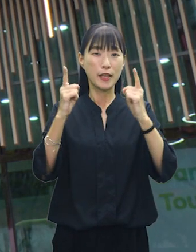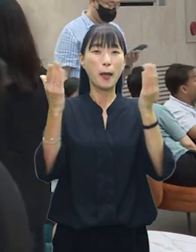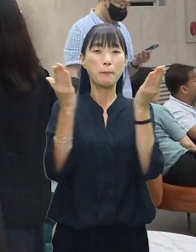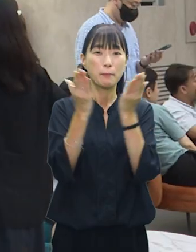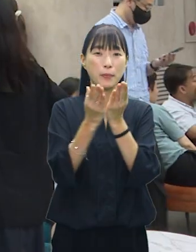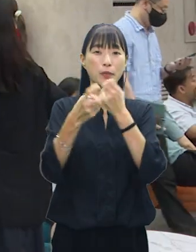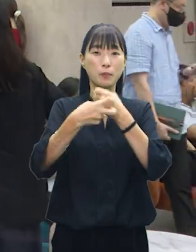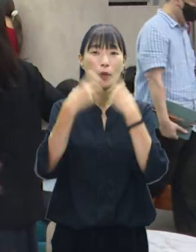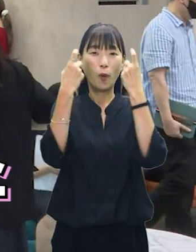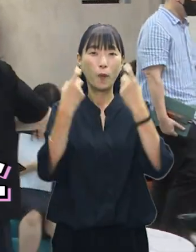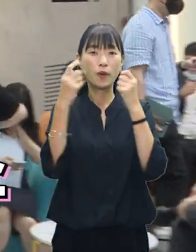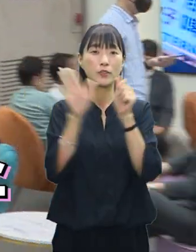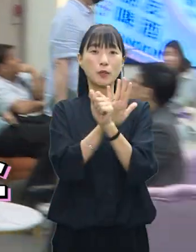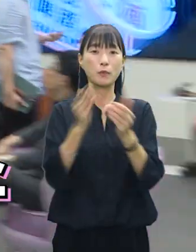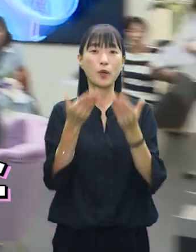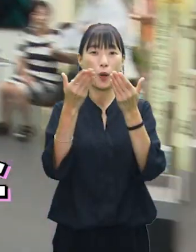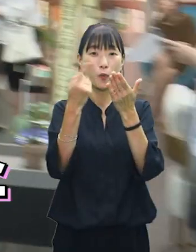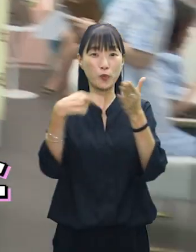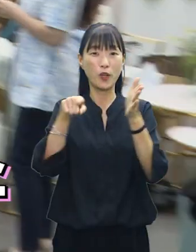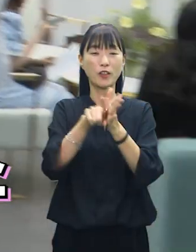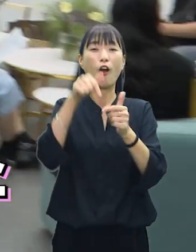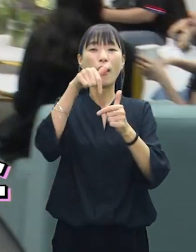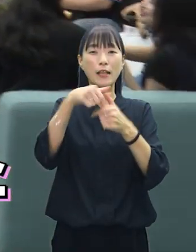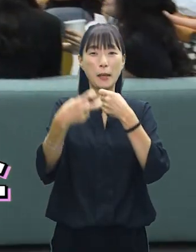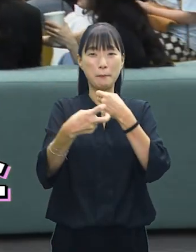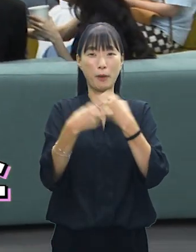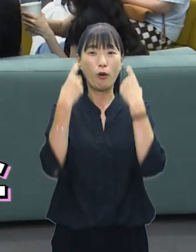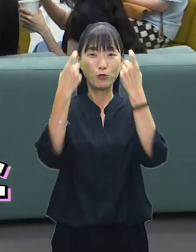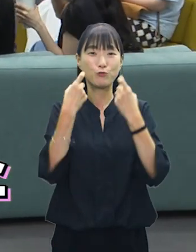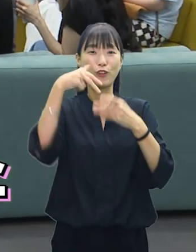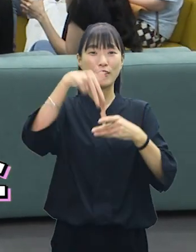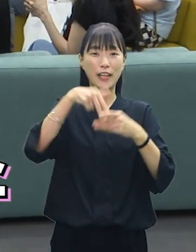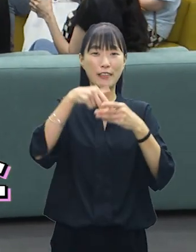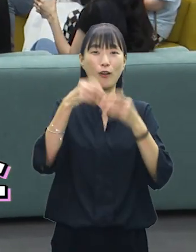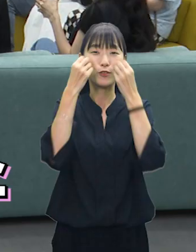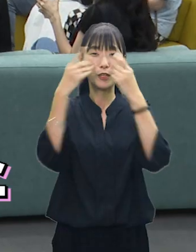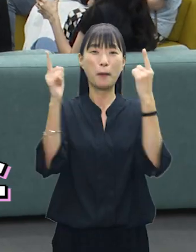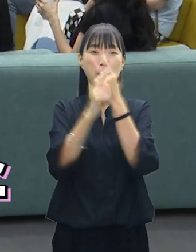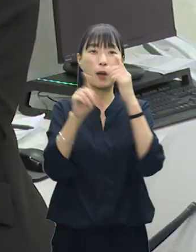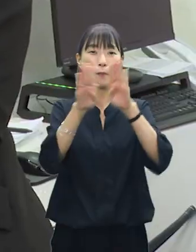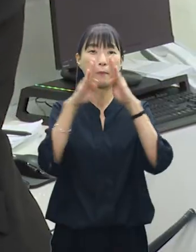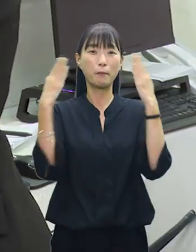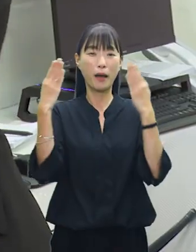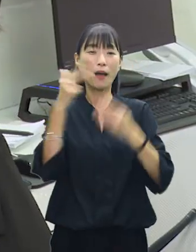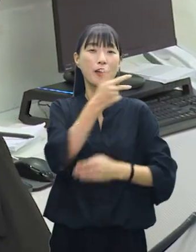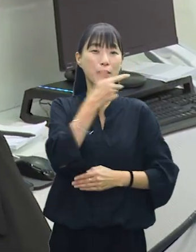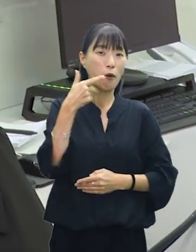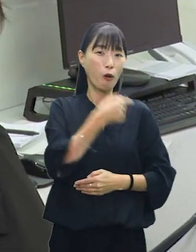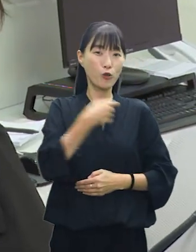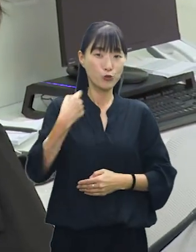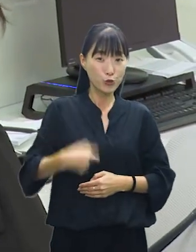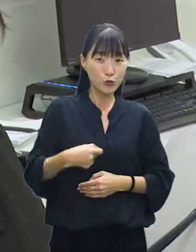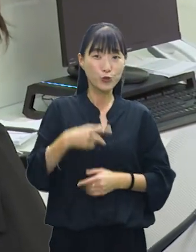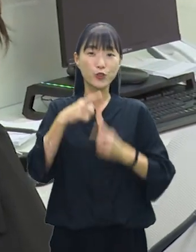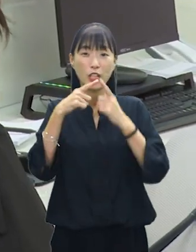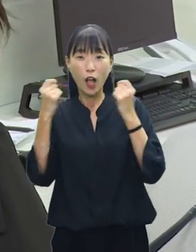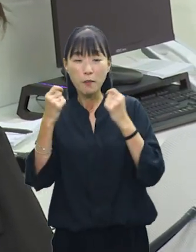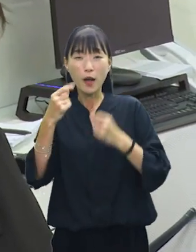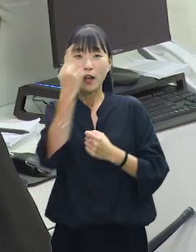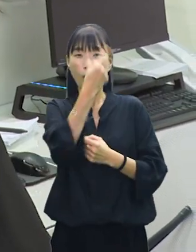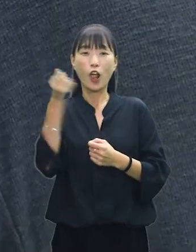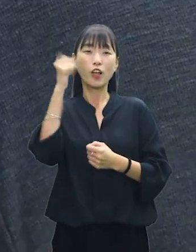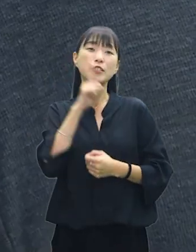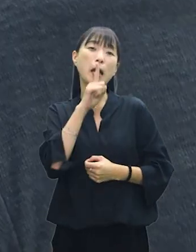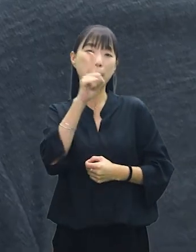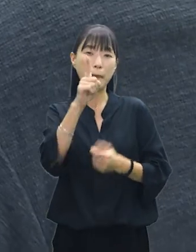의료관광 서비스를 제공하기 위해 강남 메디컬 투어센터를 리뉴얼에 개관했습니다. 영어, 중국어, 일어,